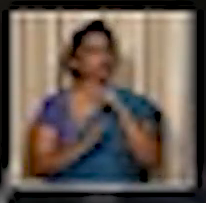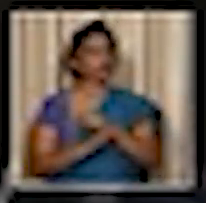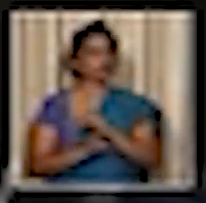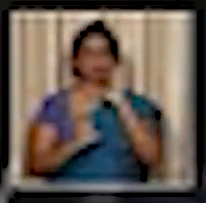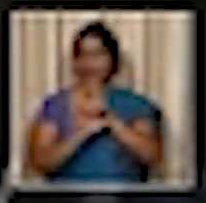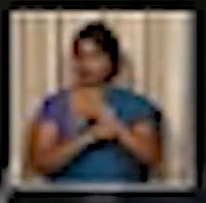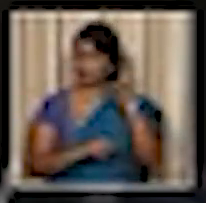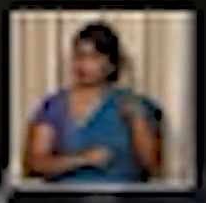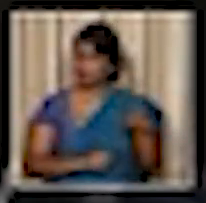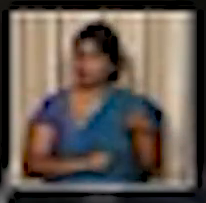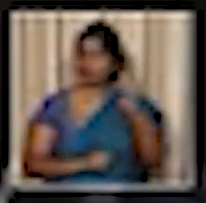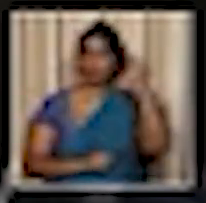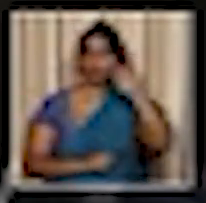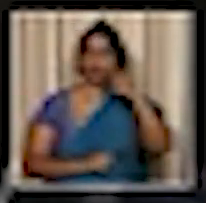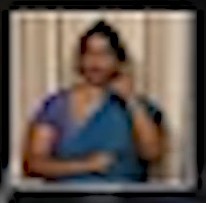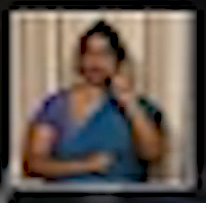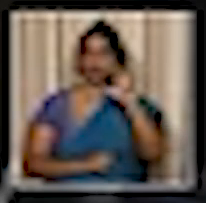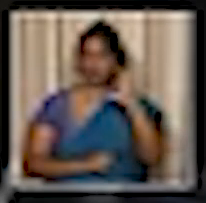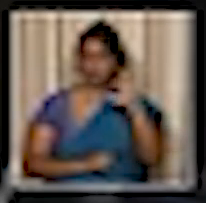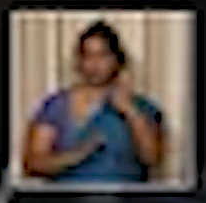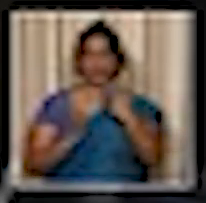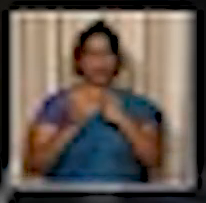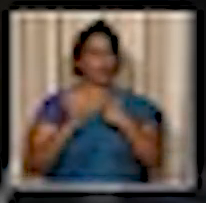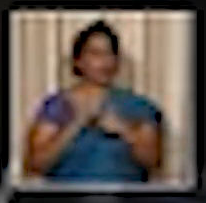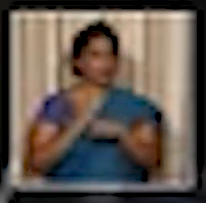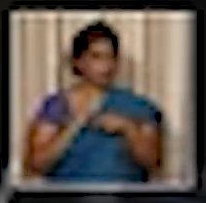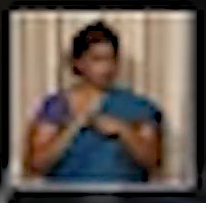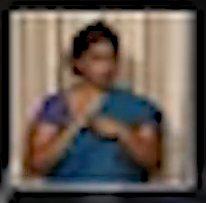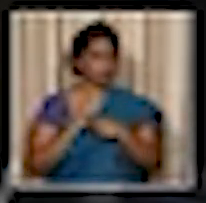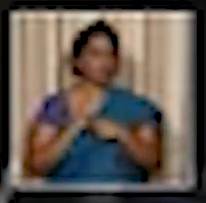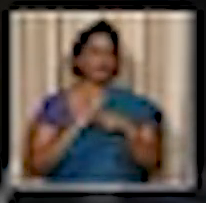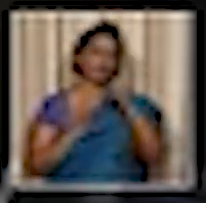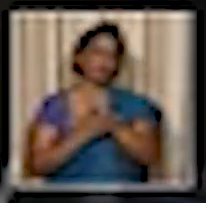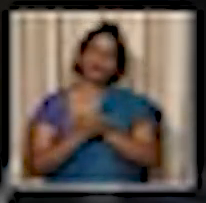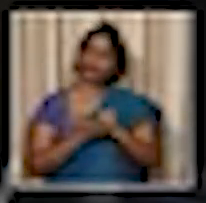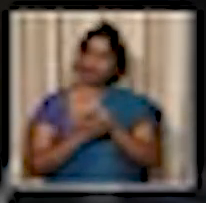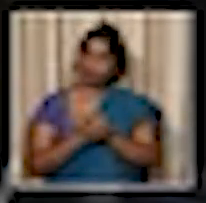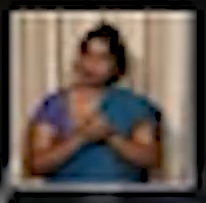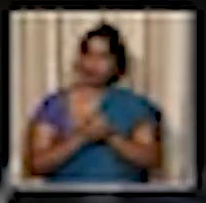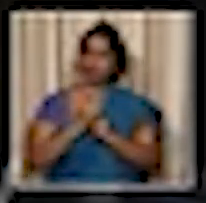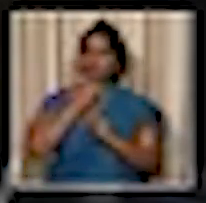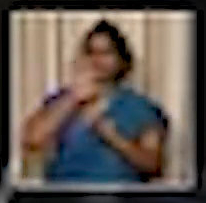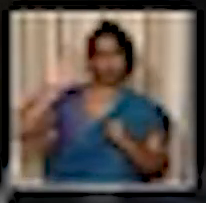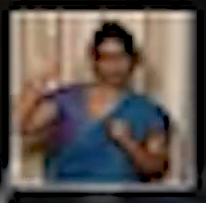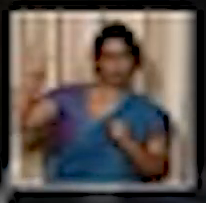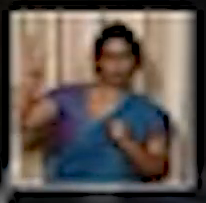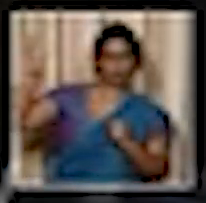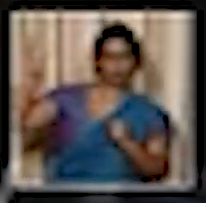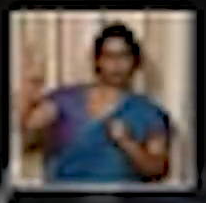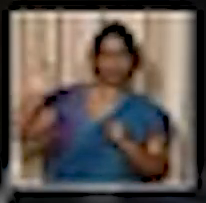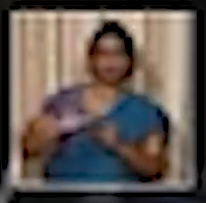කළ අංක 328 දරණ චක්‍රලේඛනය මගින් සියලුම පොඩ සද්දි චුට්ටක් අඩු කරනවාද